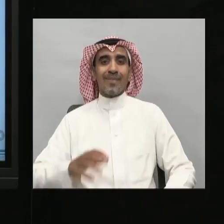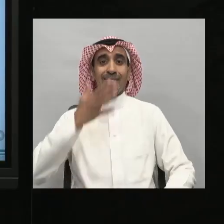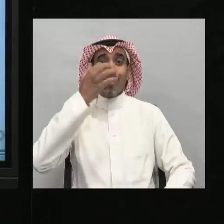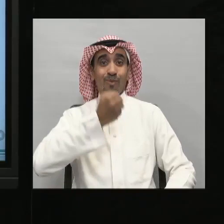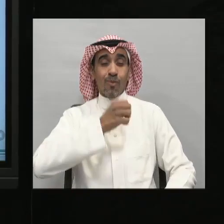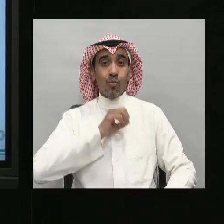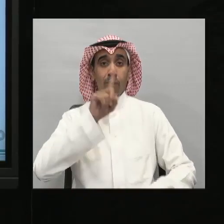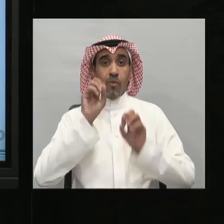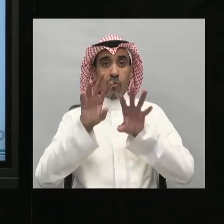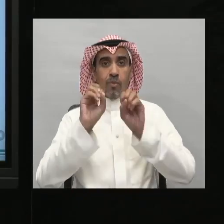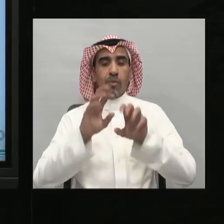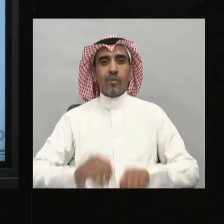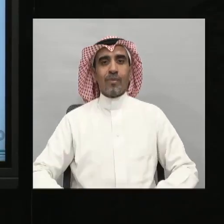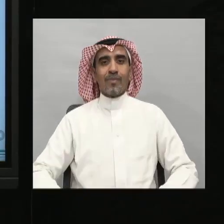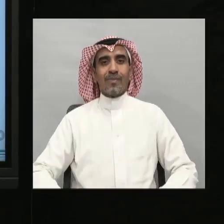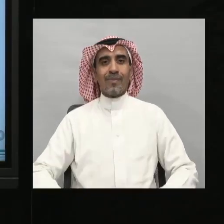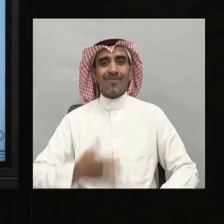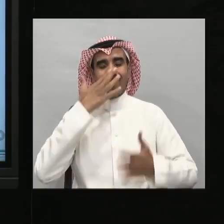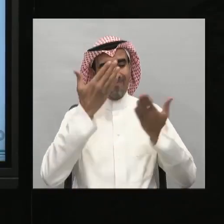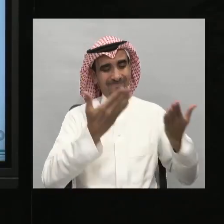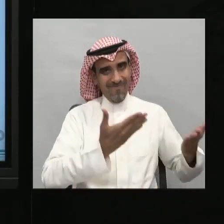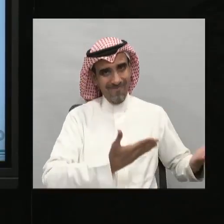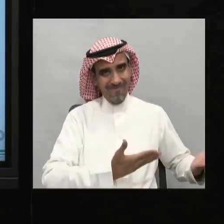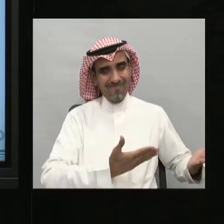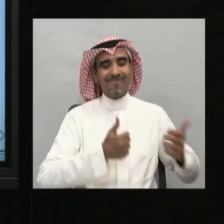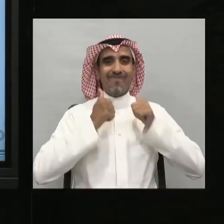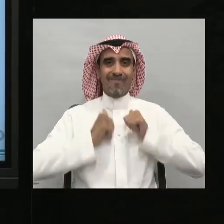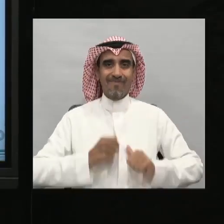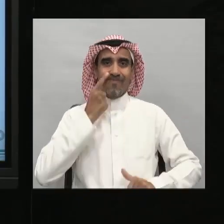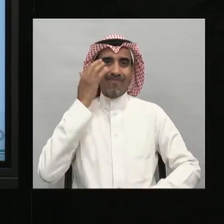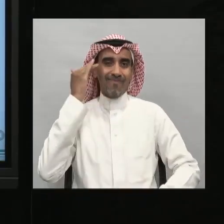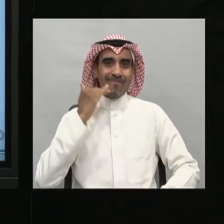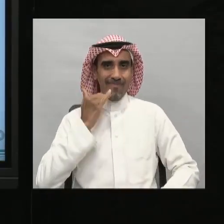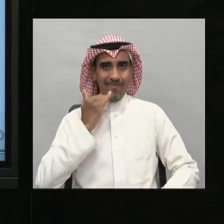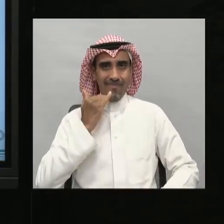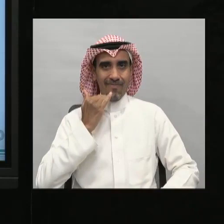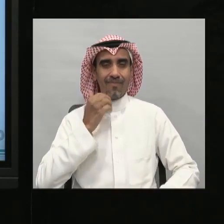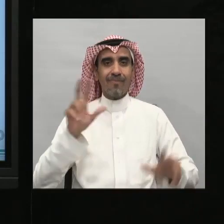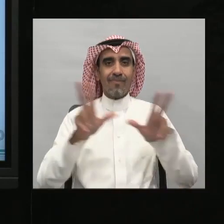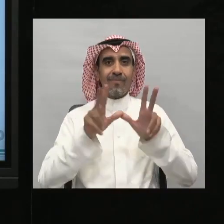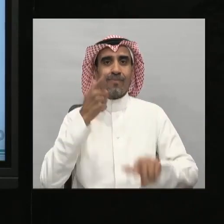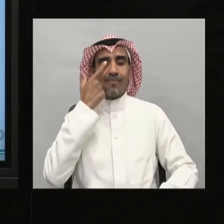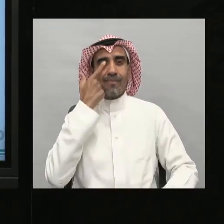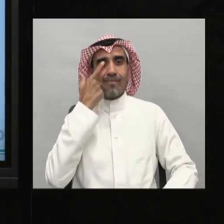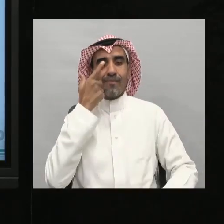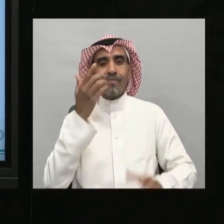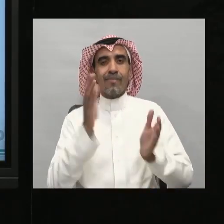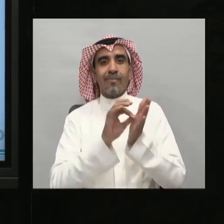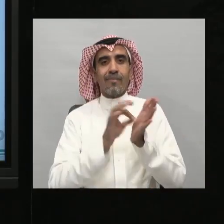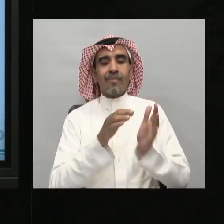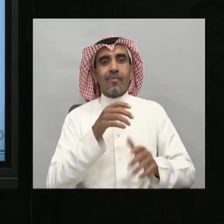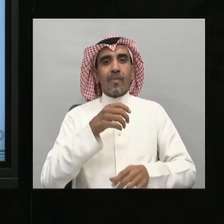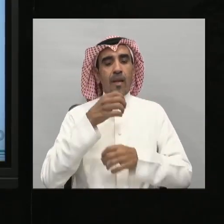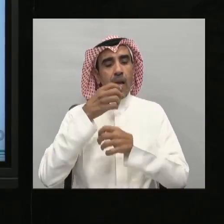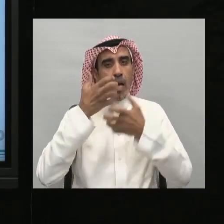السلام عليكم ورحمة الله وبركاته. أهلا وسهلا بكم أعزائنا الطلاب والطالبات على قناة عين في منهج أحياء